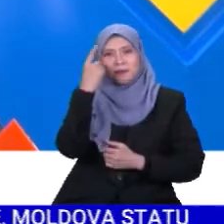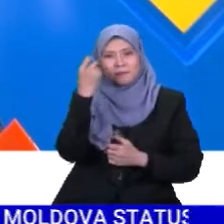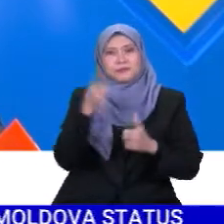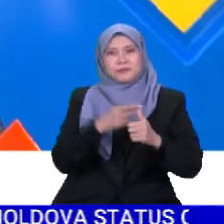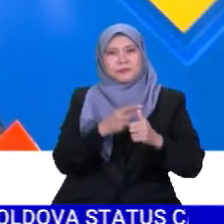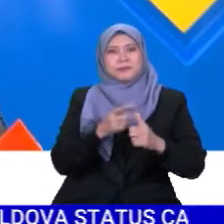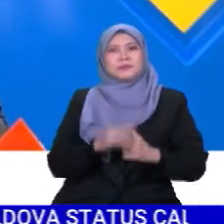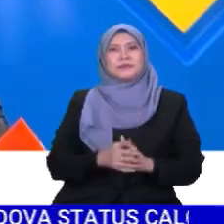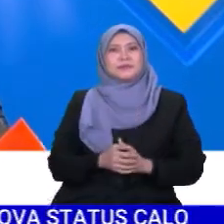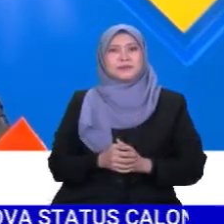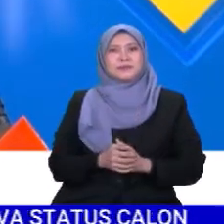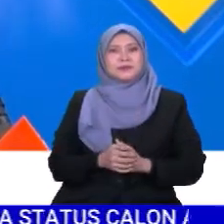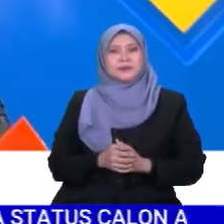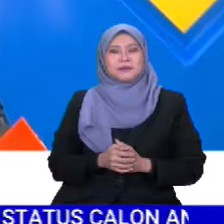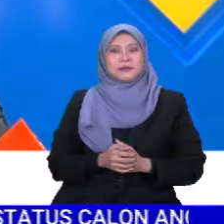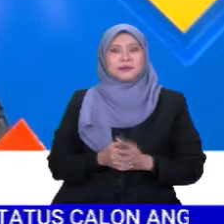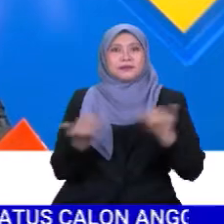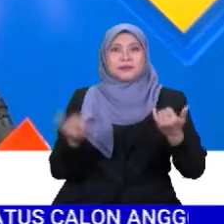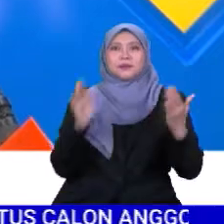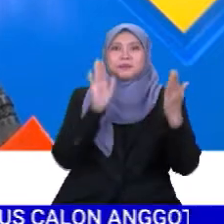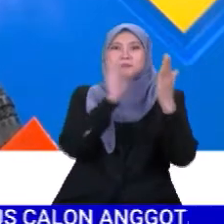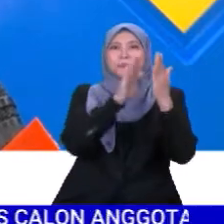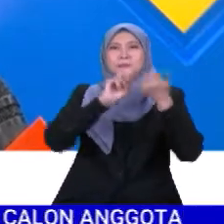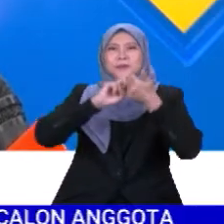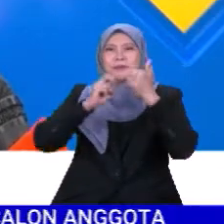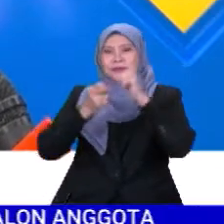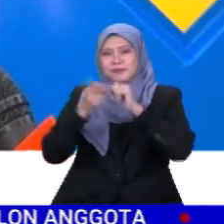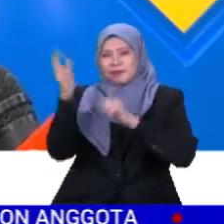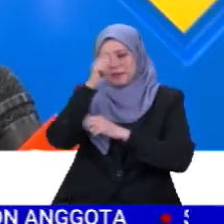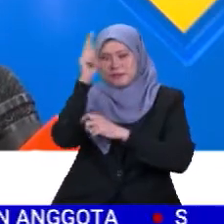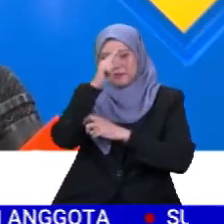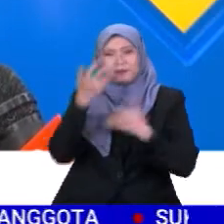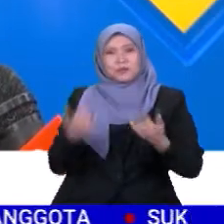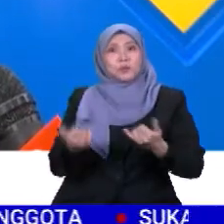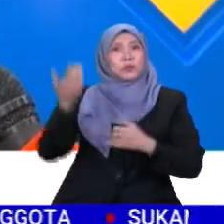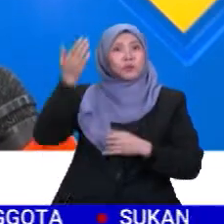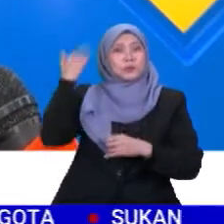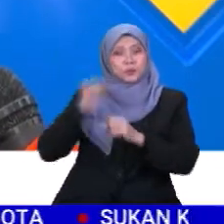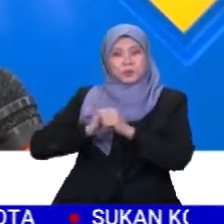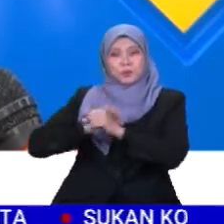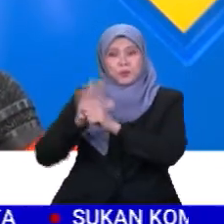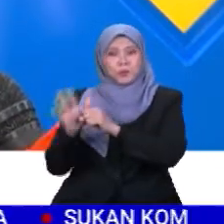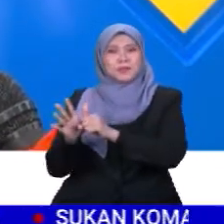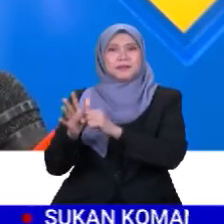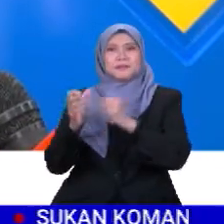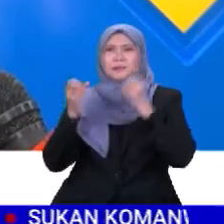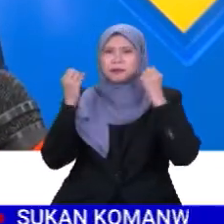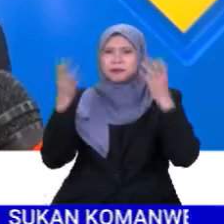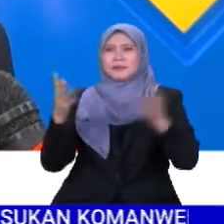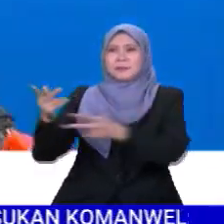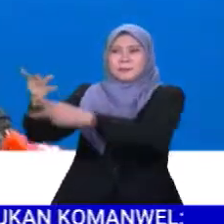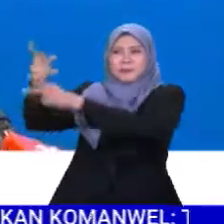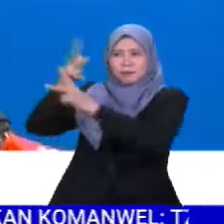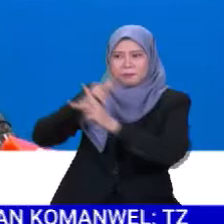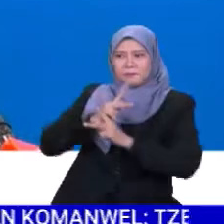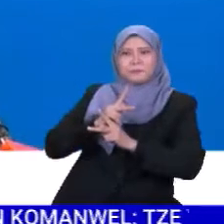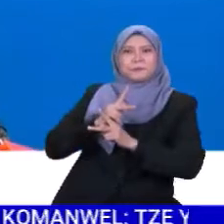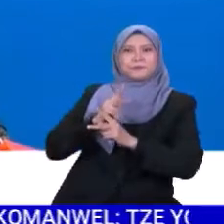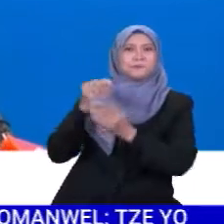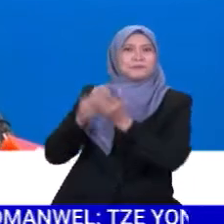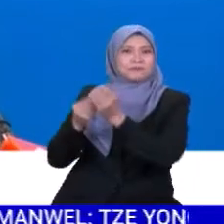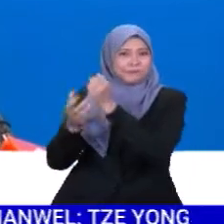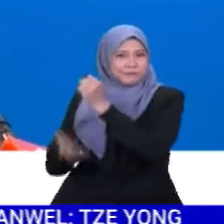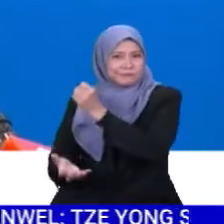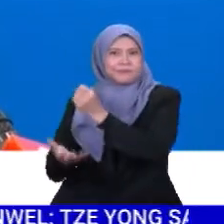jadi dalam keadaan kekangan yang dihadapi oleh kerajaan, kita kena ingat semasa pandemik kita telah banyak meminjam. Kalaupun nak